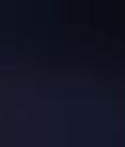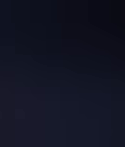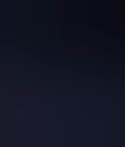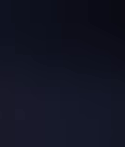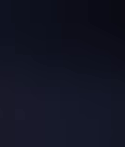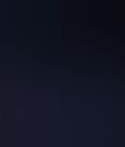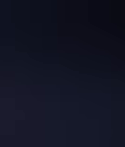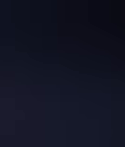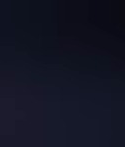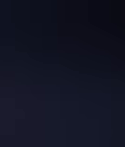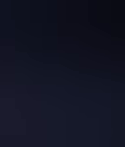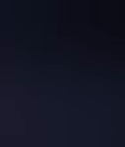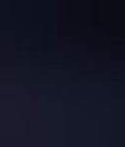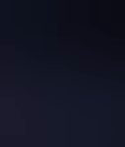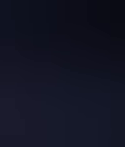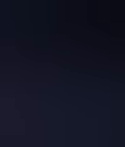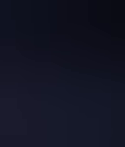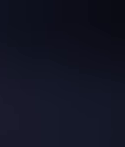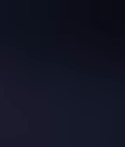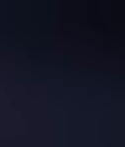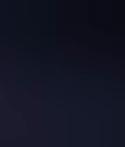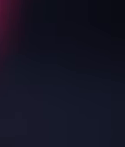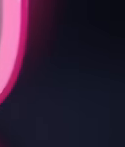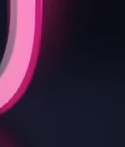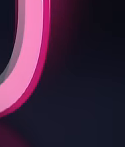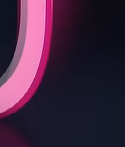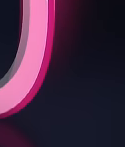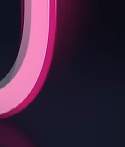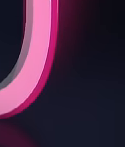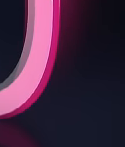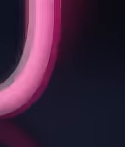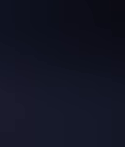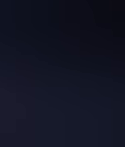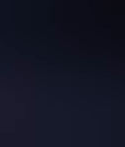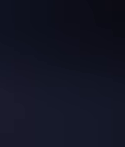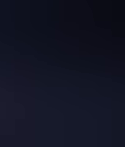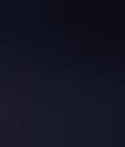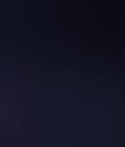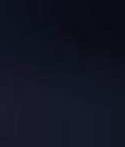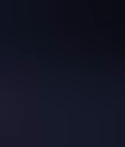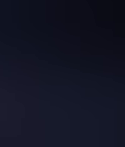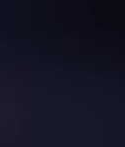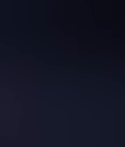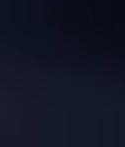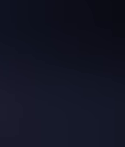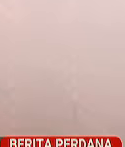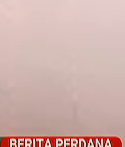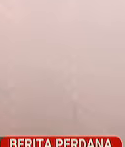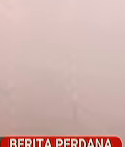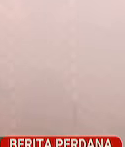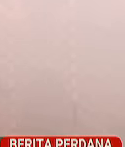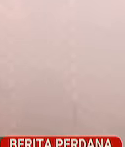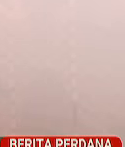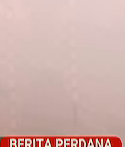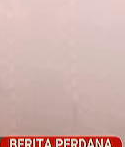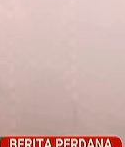anda. Memperkenalkan UltraBox baru. Milikmu untukmu.